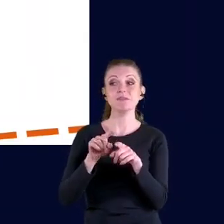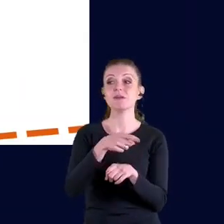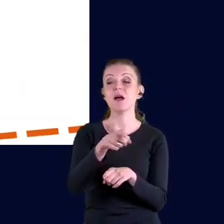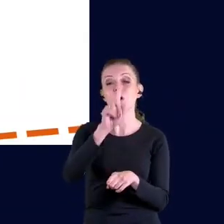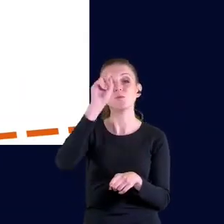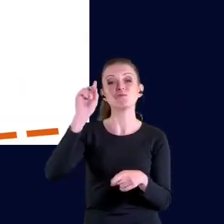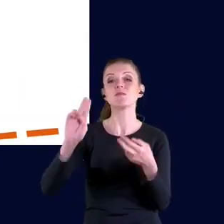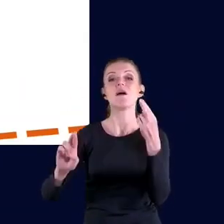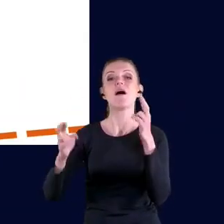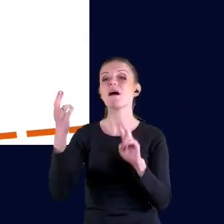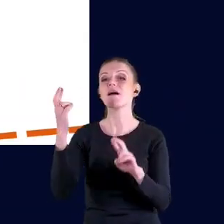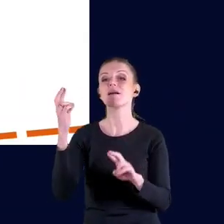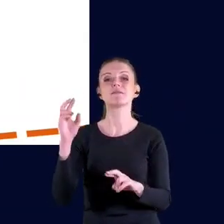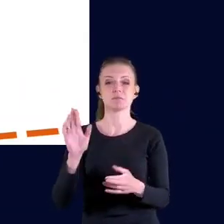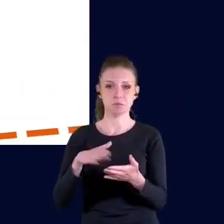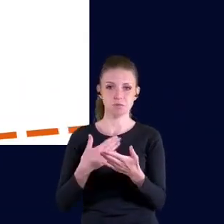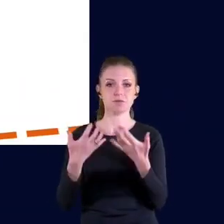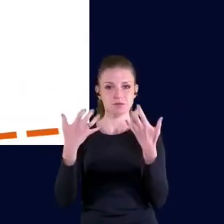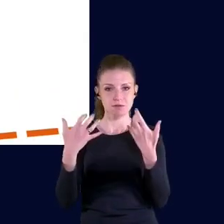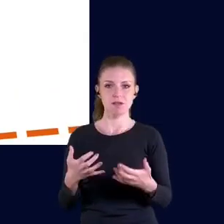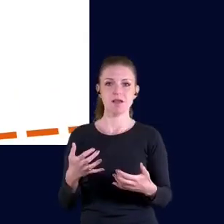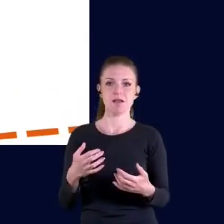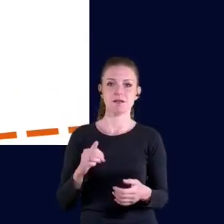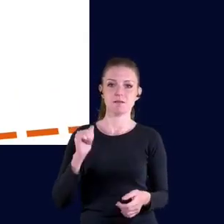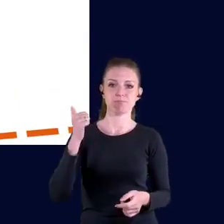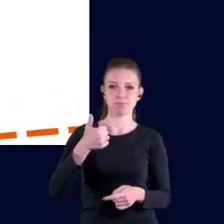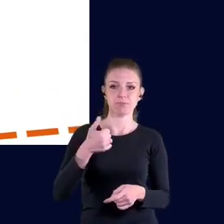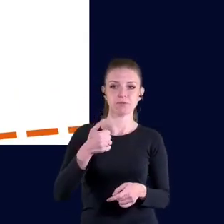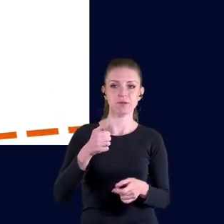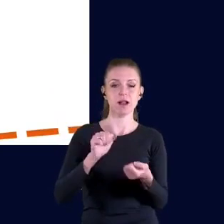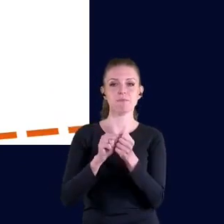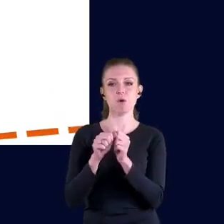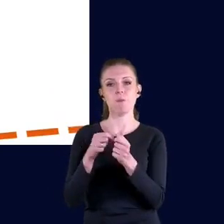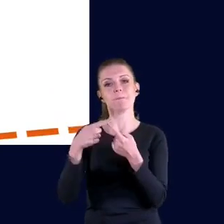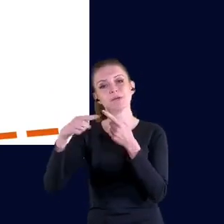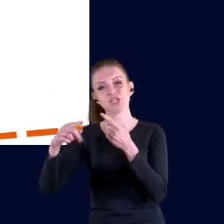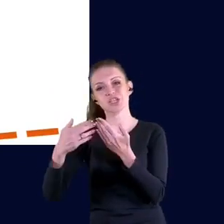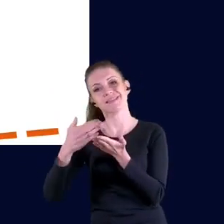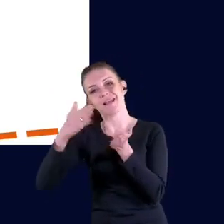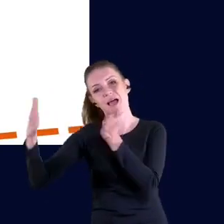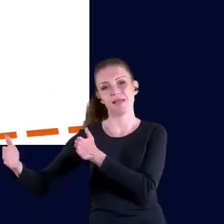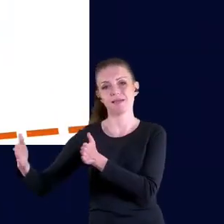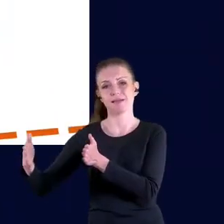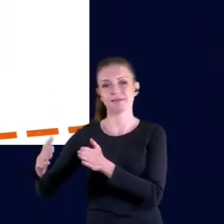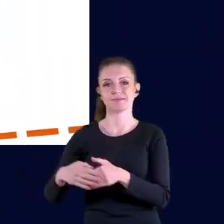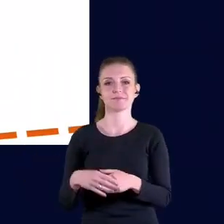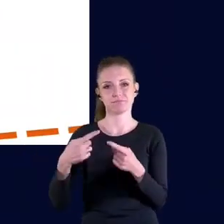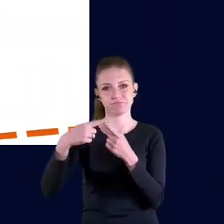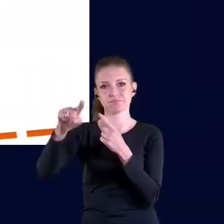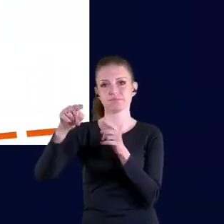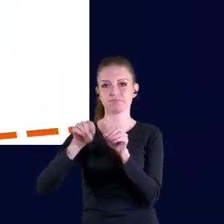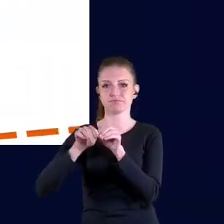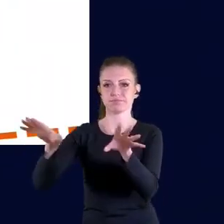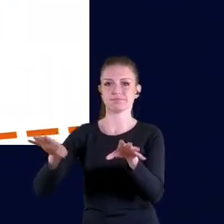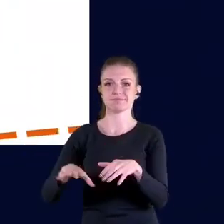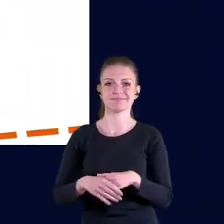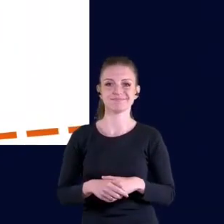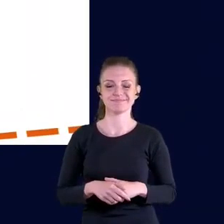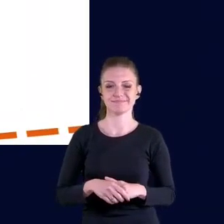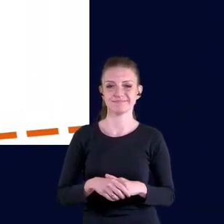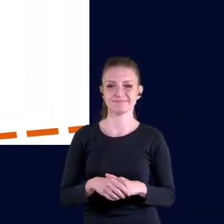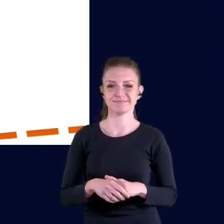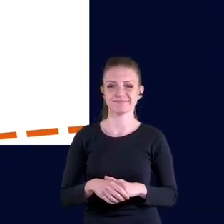takie jak polubienie czy udostępnię także postaram widoczne tutaj Brzeg pochodzą